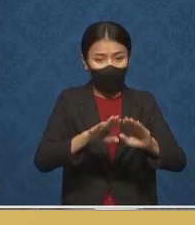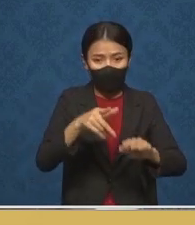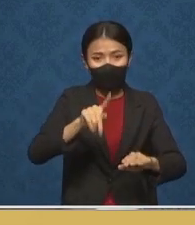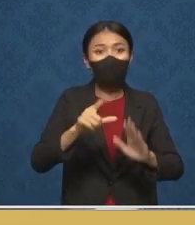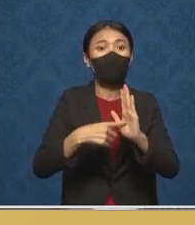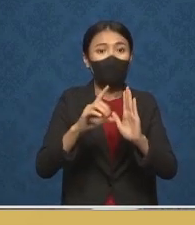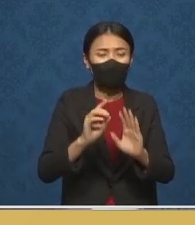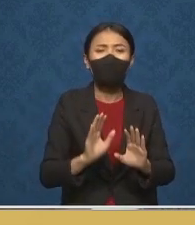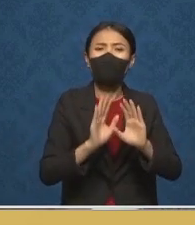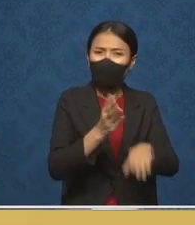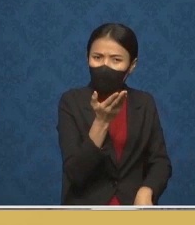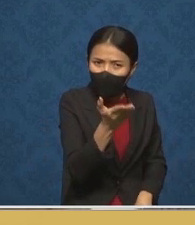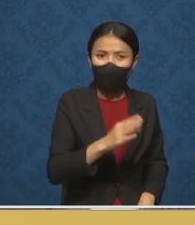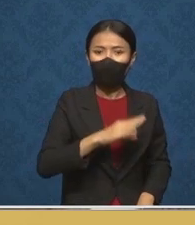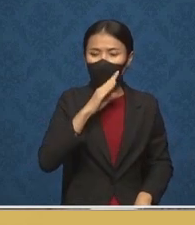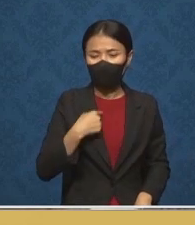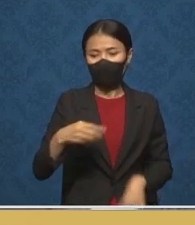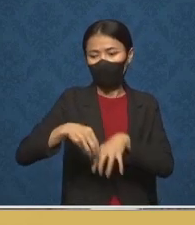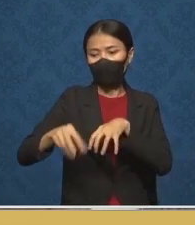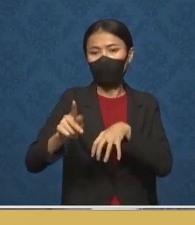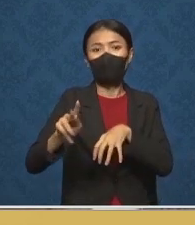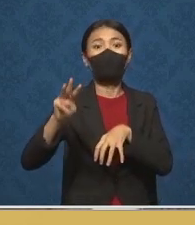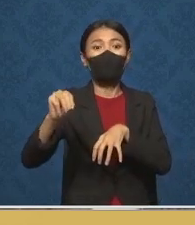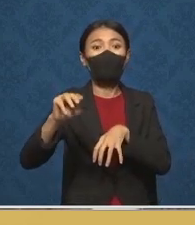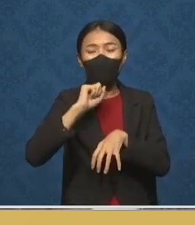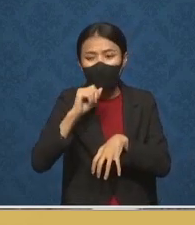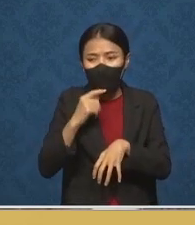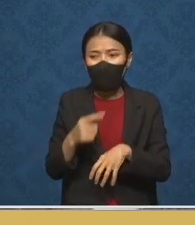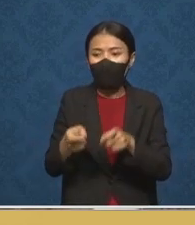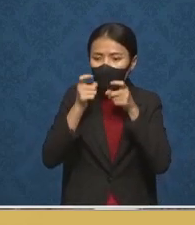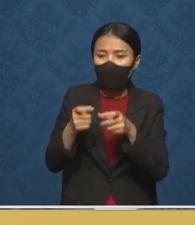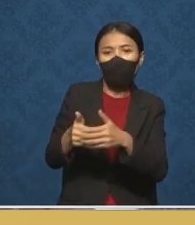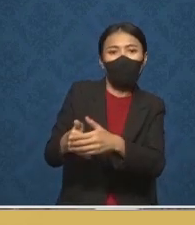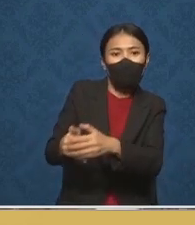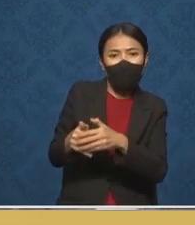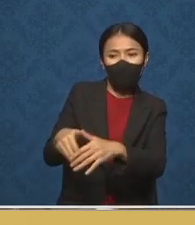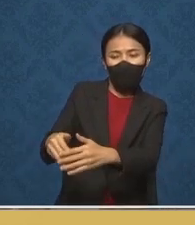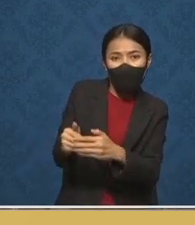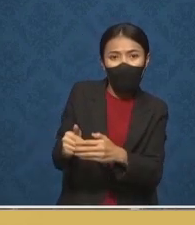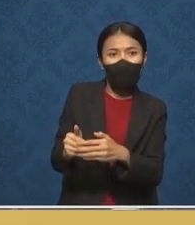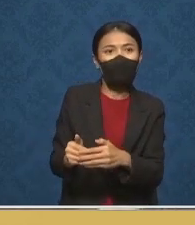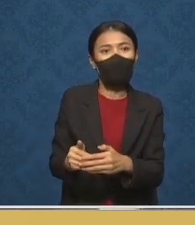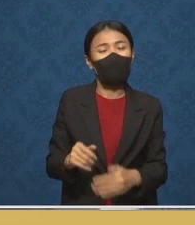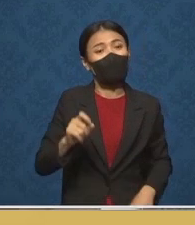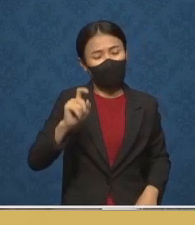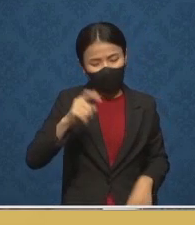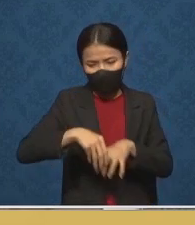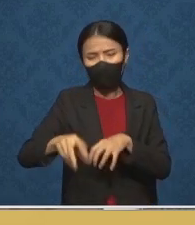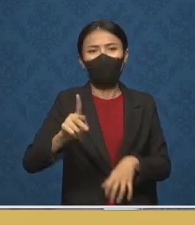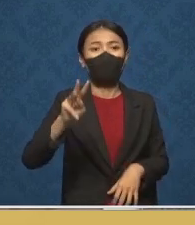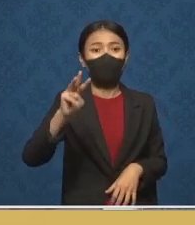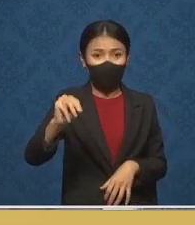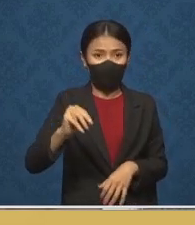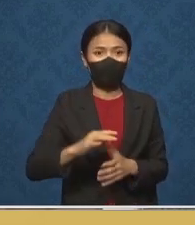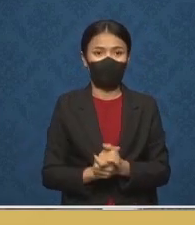รมอยู่ถ้าท่านยังหวงอยู่ก็ให้อยู่ในส่วนของปลัดเหมือนกรมต่างๆในกระทรวงมหาดไทย